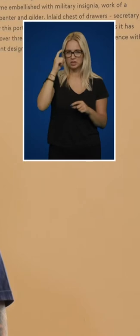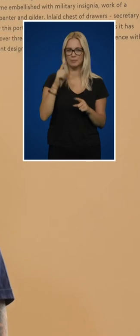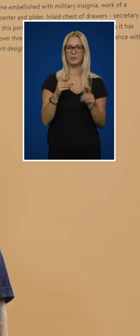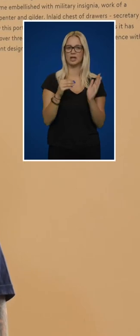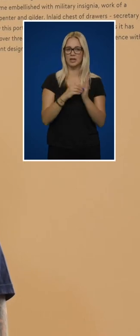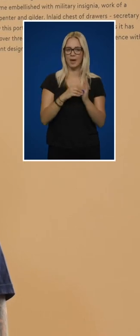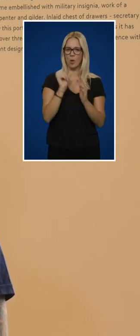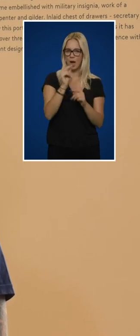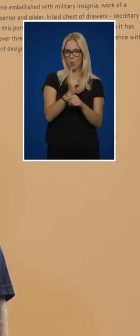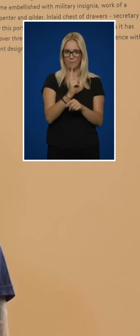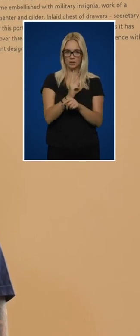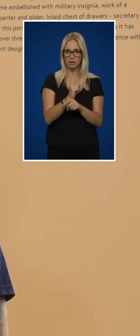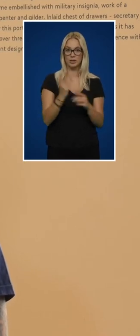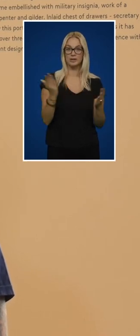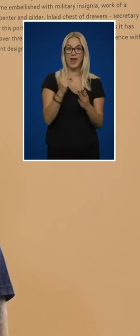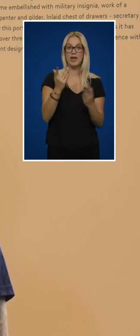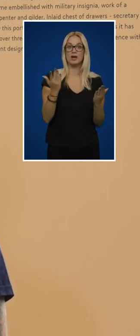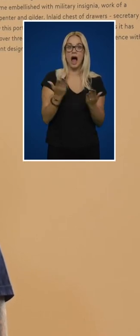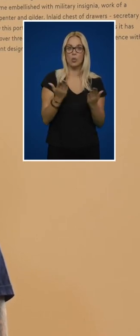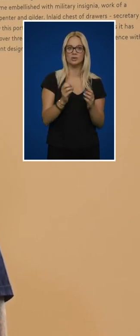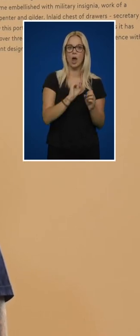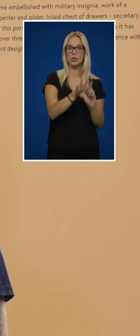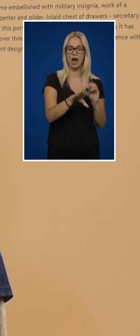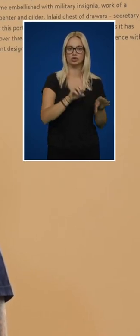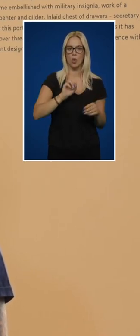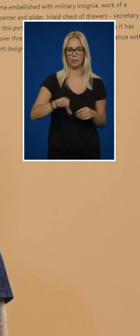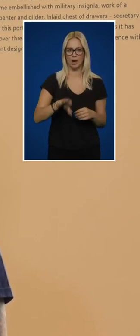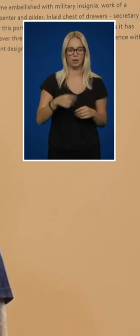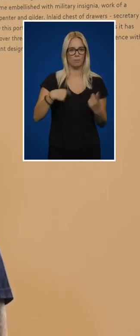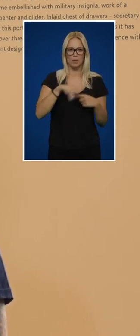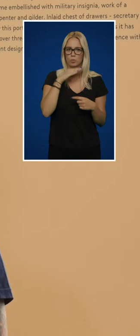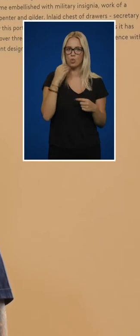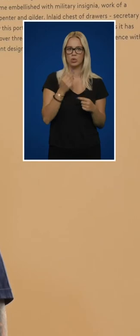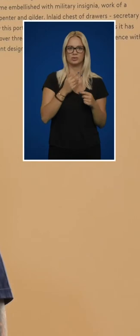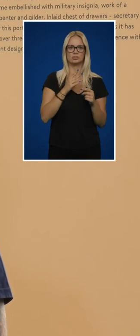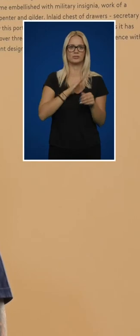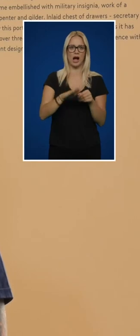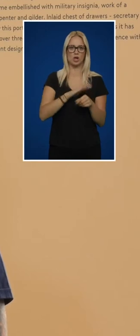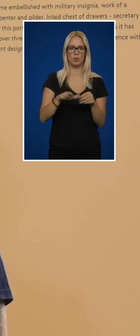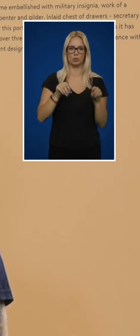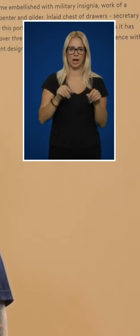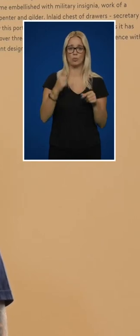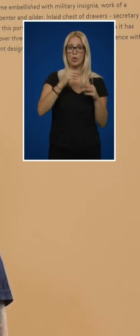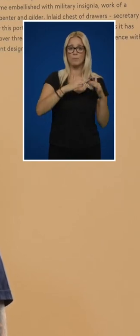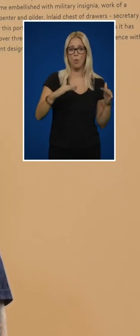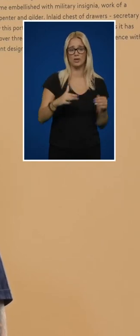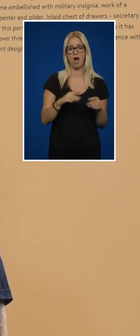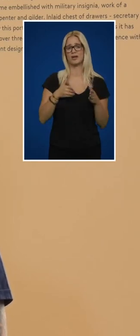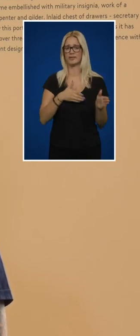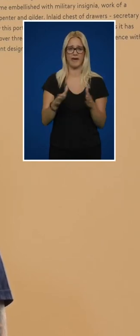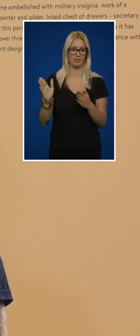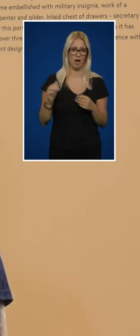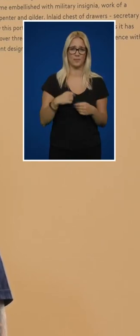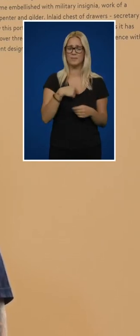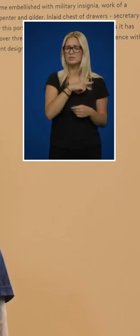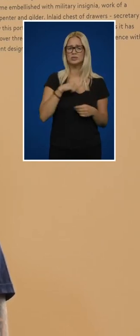radimo. Ali u košarci nam je malo lakše pogoditi ovaj koš nego razvrstavac, s obzirom da vidi ih ima